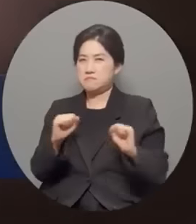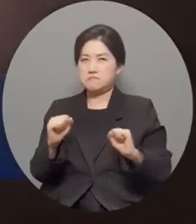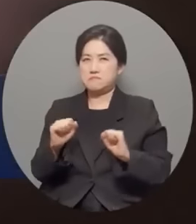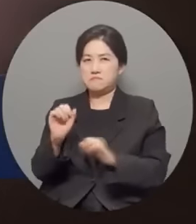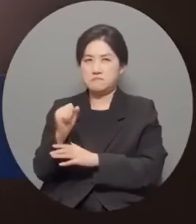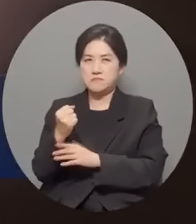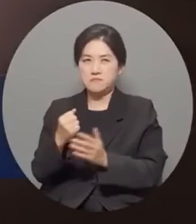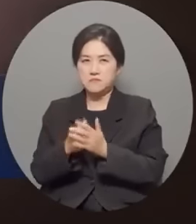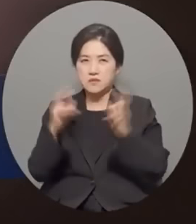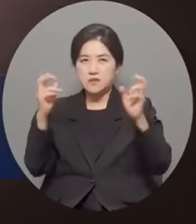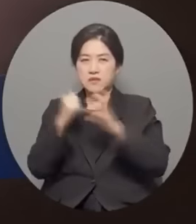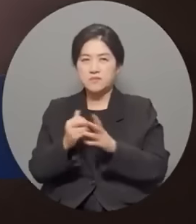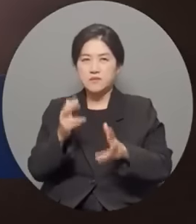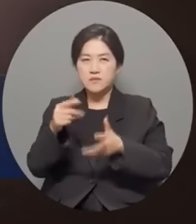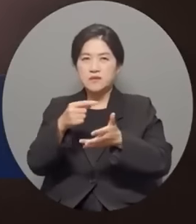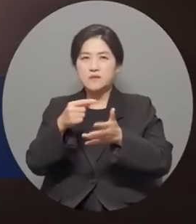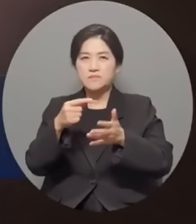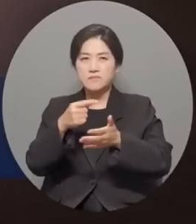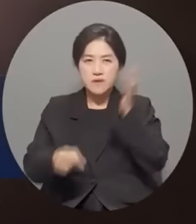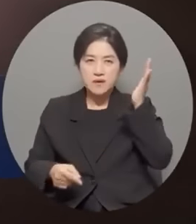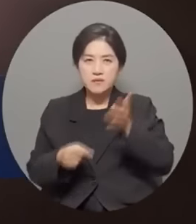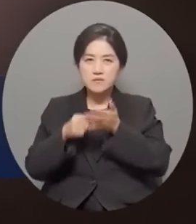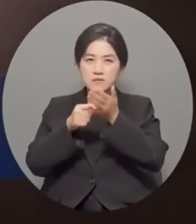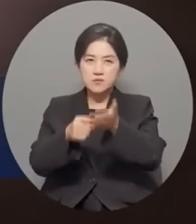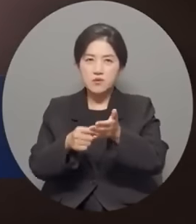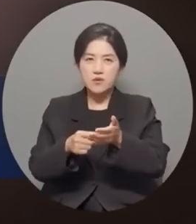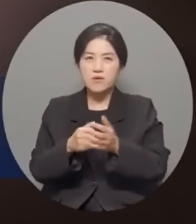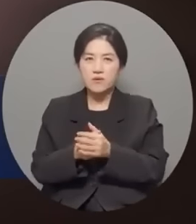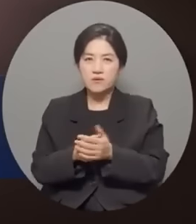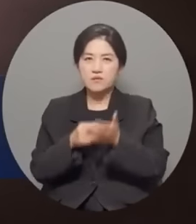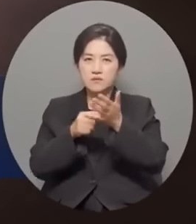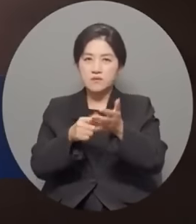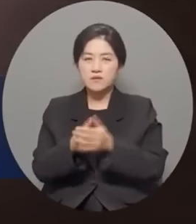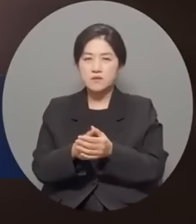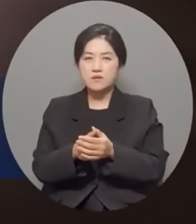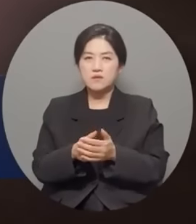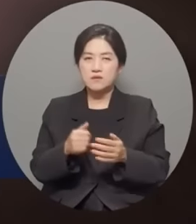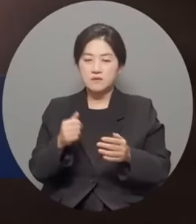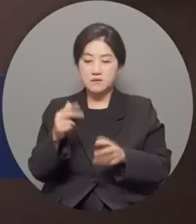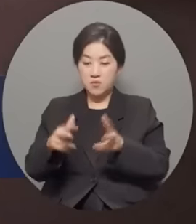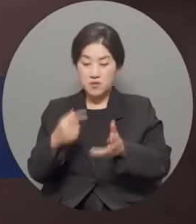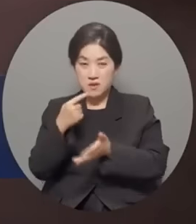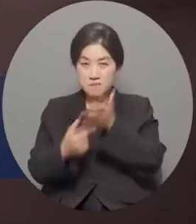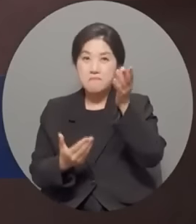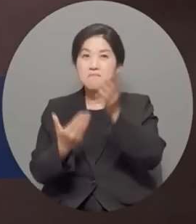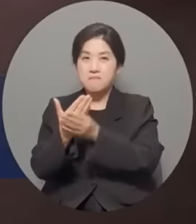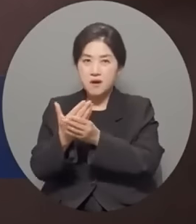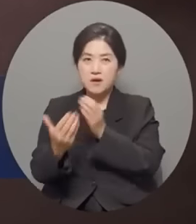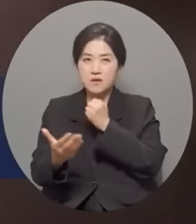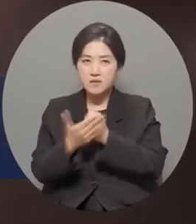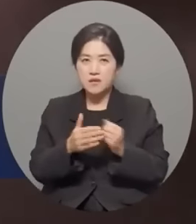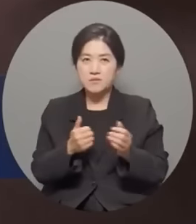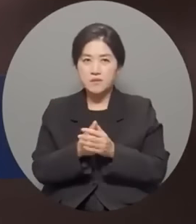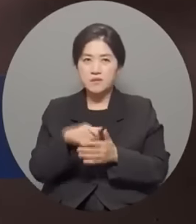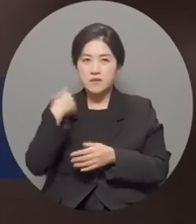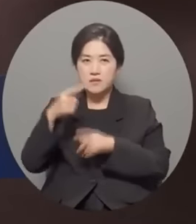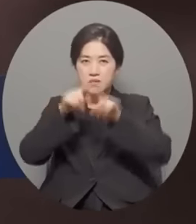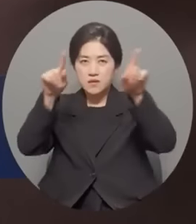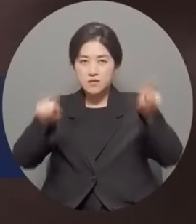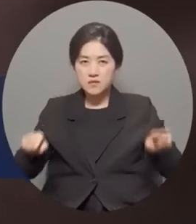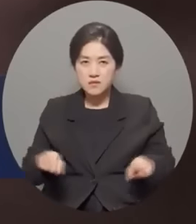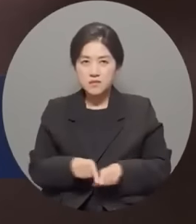왜 산대 했어 진성에서 그 대나 사고 나어 나날에 기